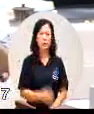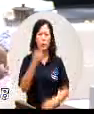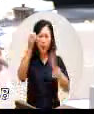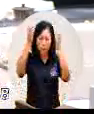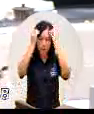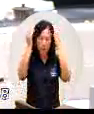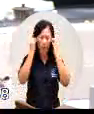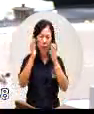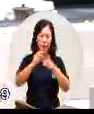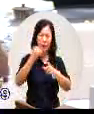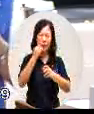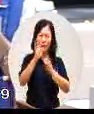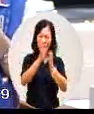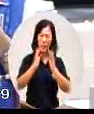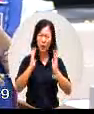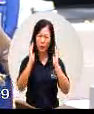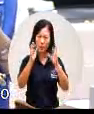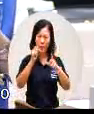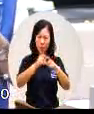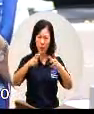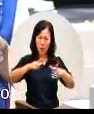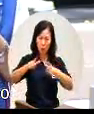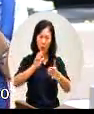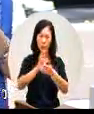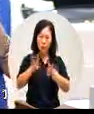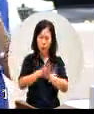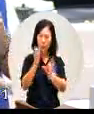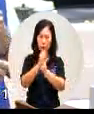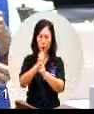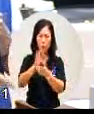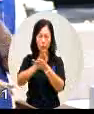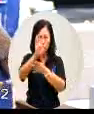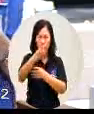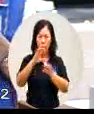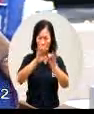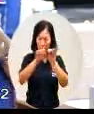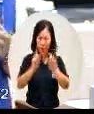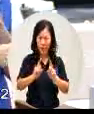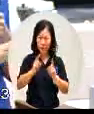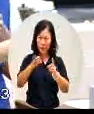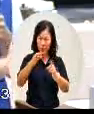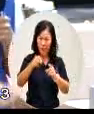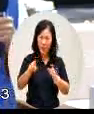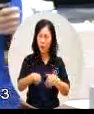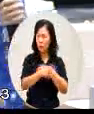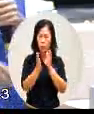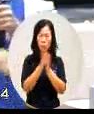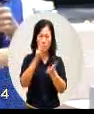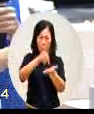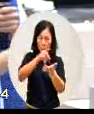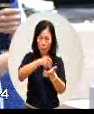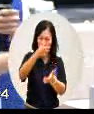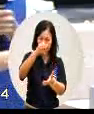林公园，你开发之后，那个地价在标售的时候，